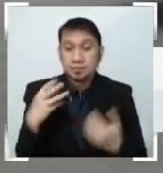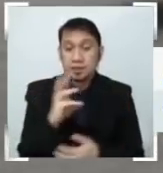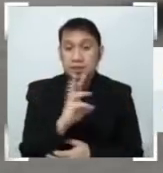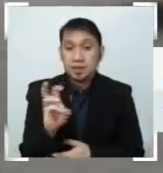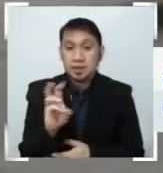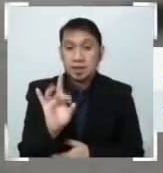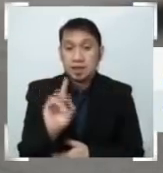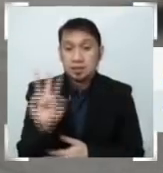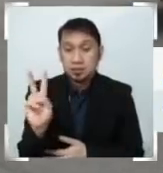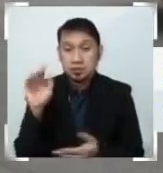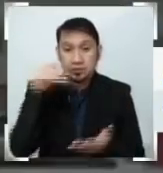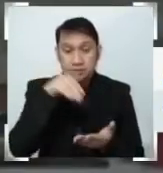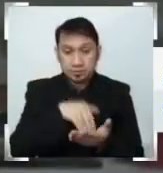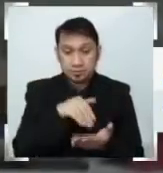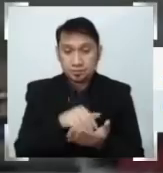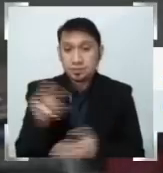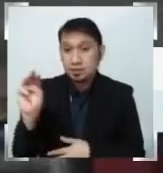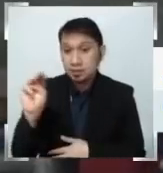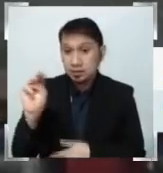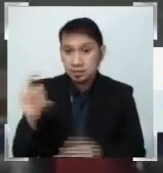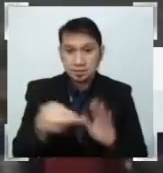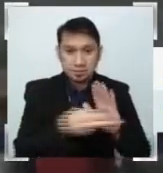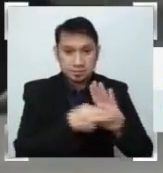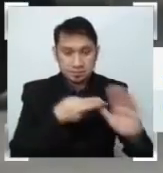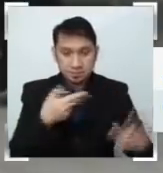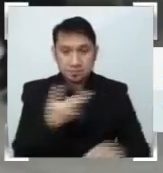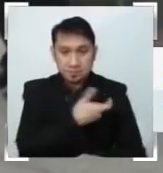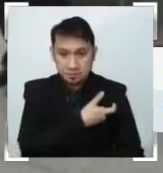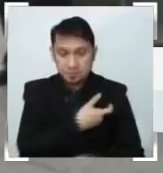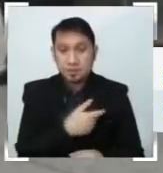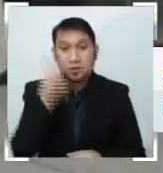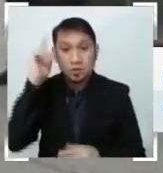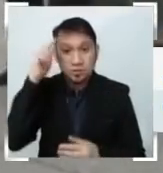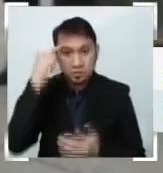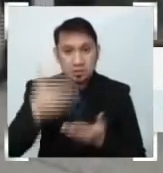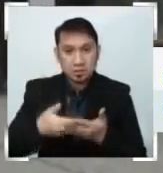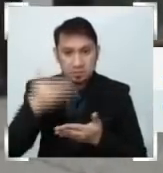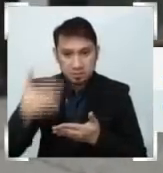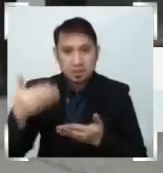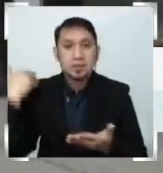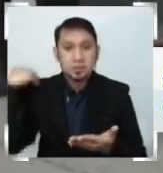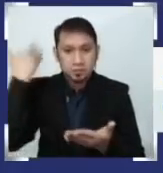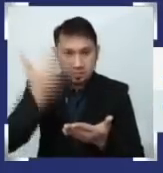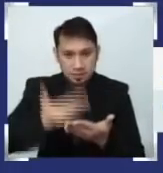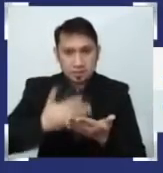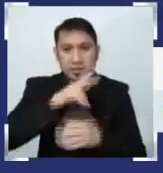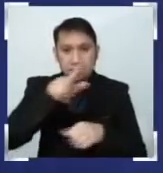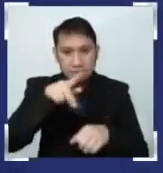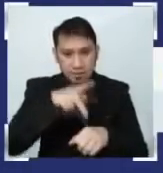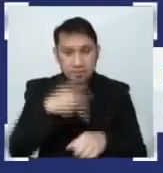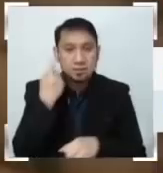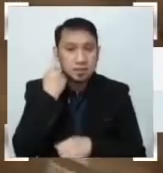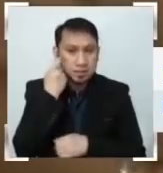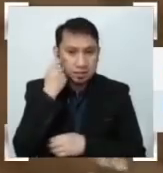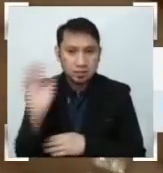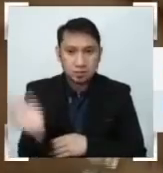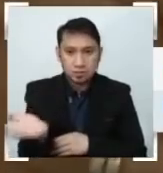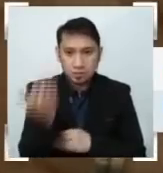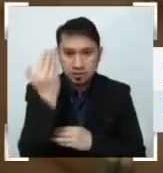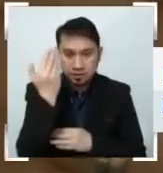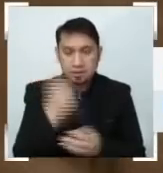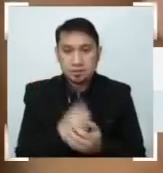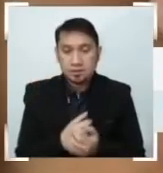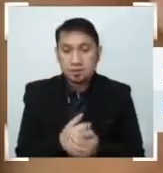682,360 doses ng Moderna vaccine na binili ng gobyerno ang dumating sa bansa kaninang umaga. Kasabay ng pagpapaigting